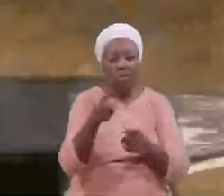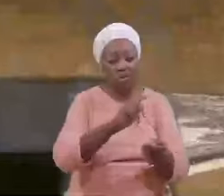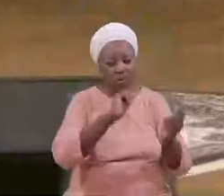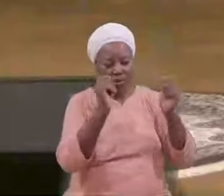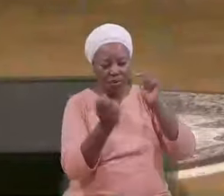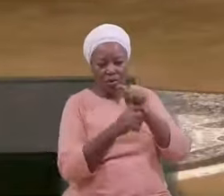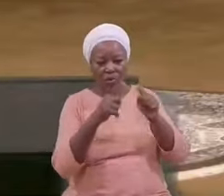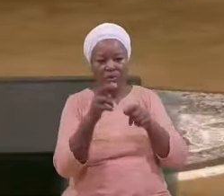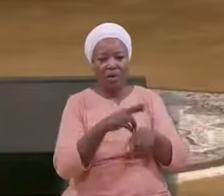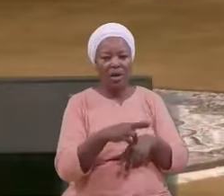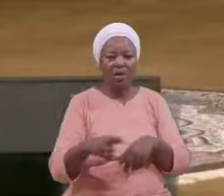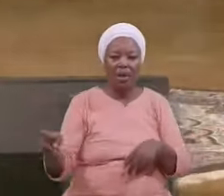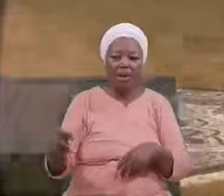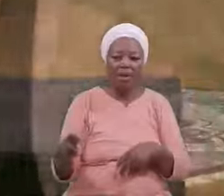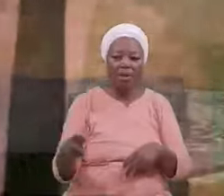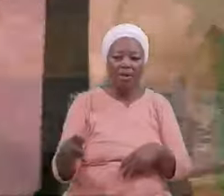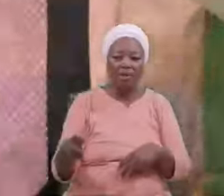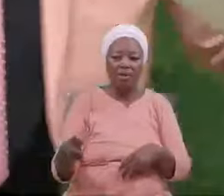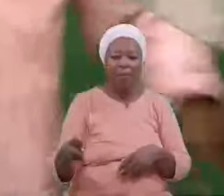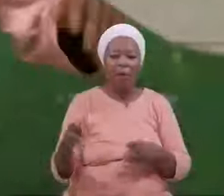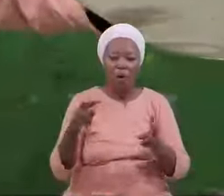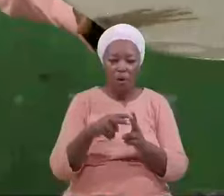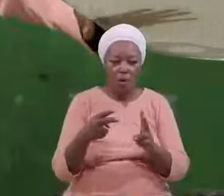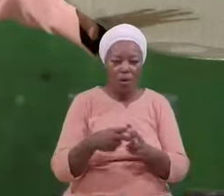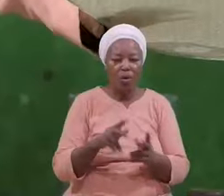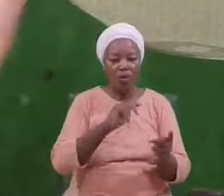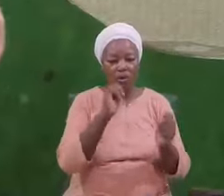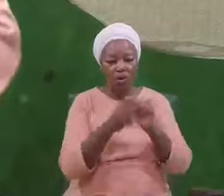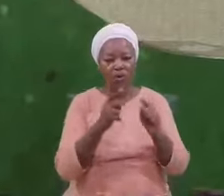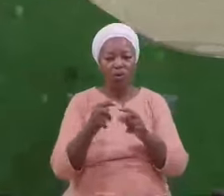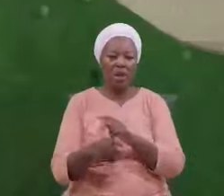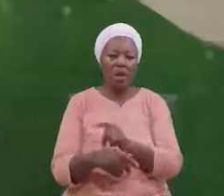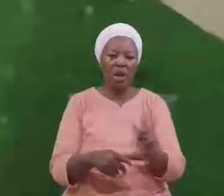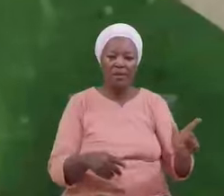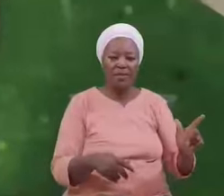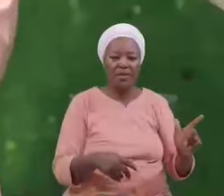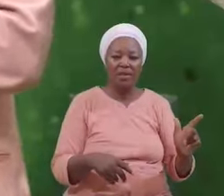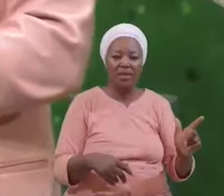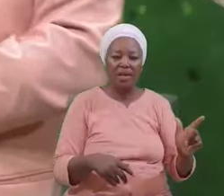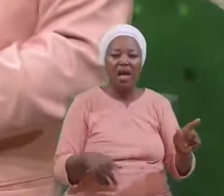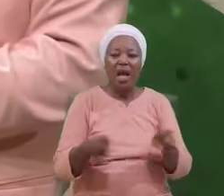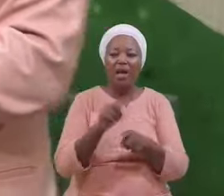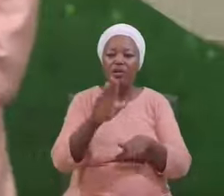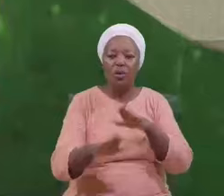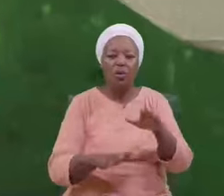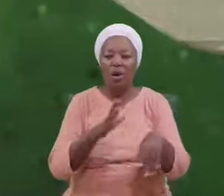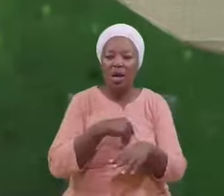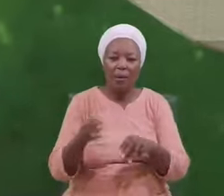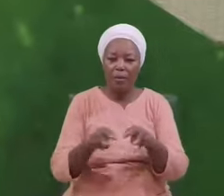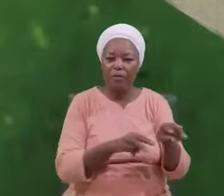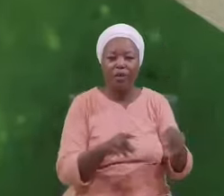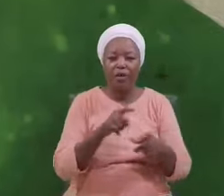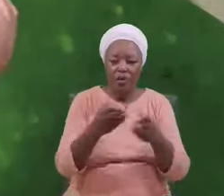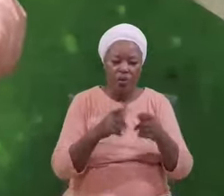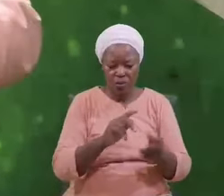droite ou vous irez à gauche. Comme vous marchez, vous avancez, vous allez vouloir aller